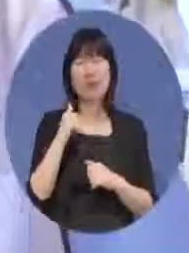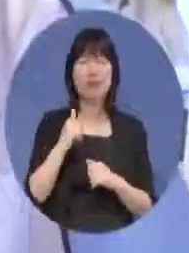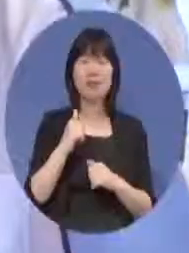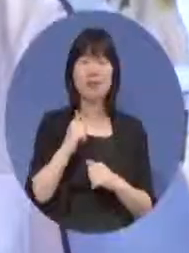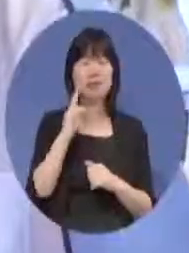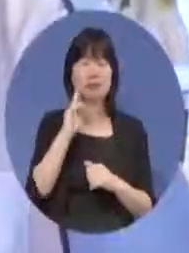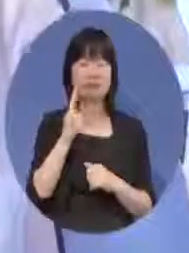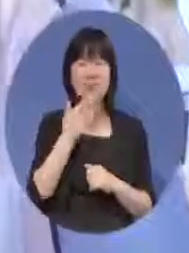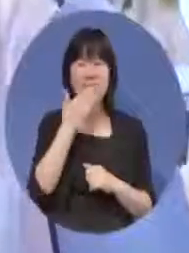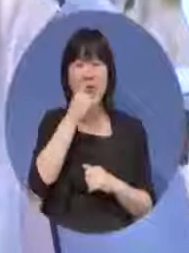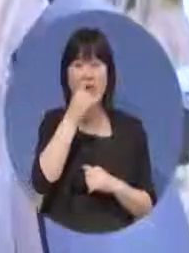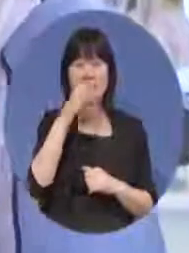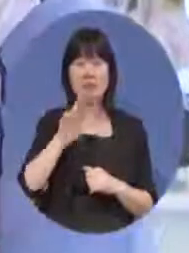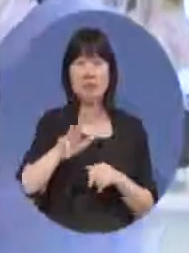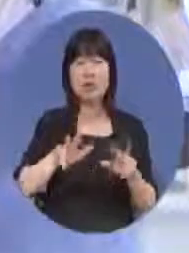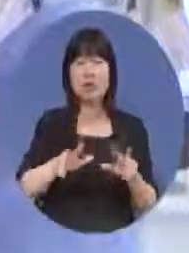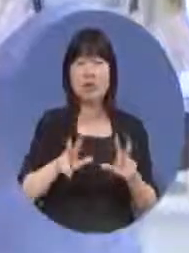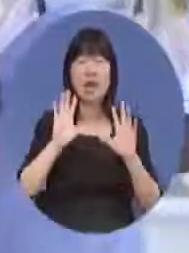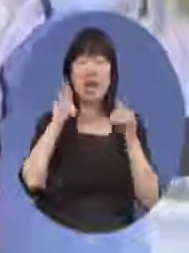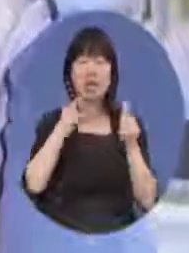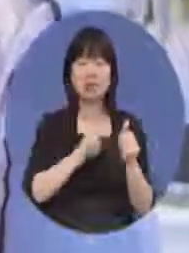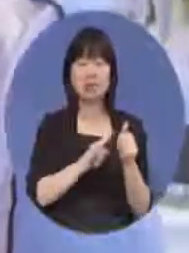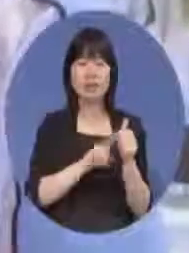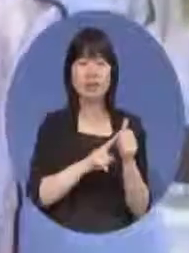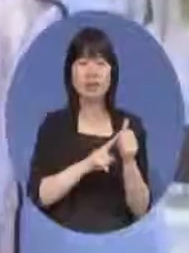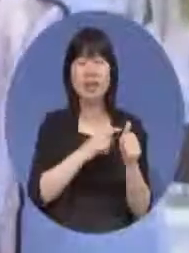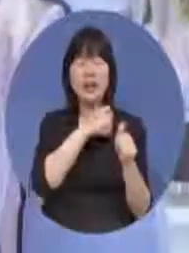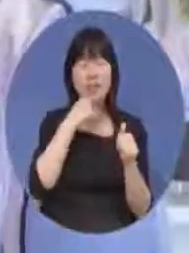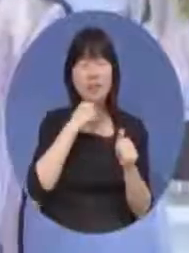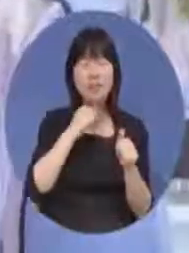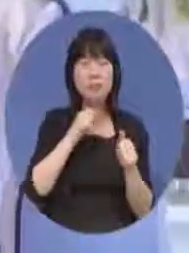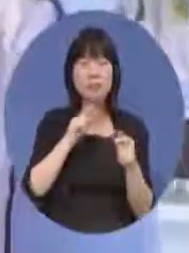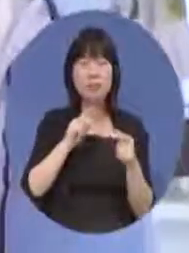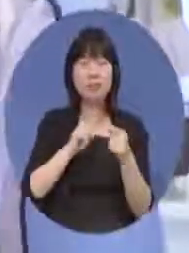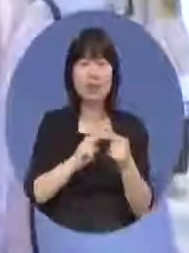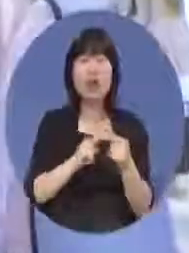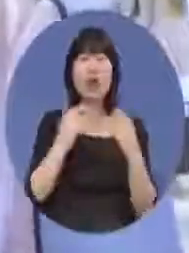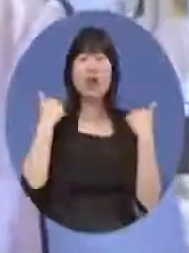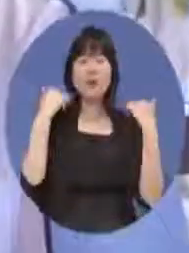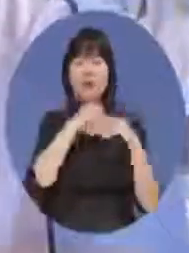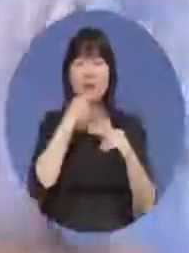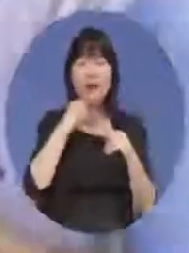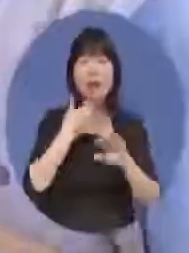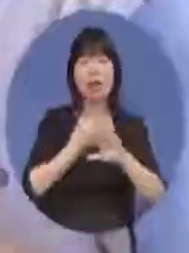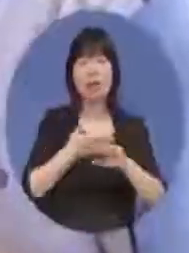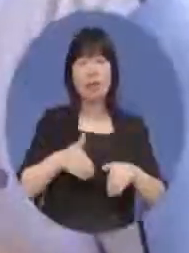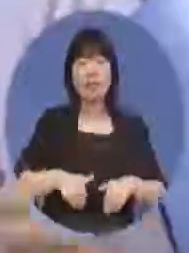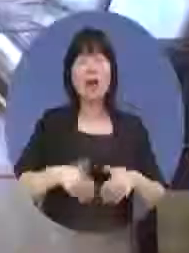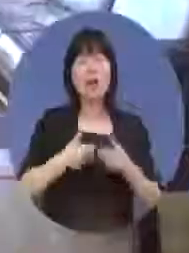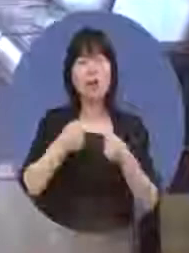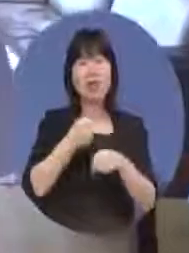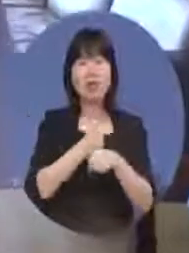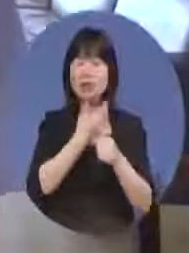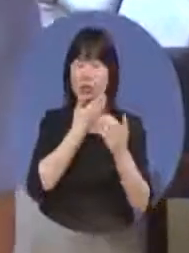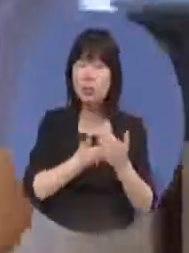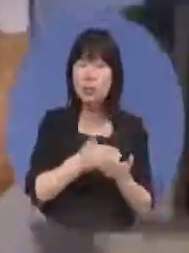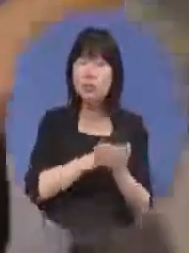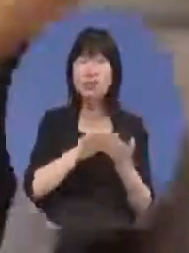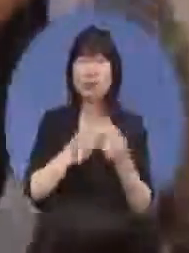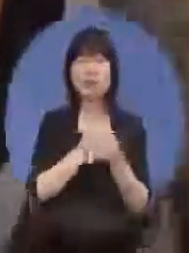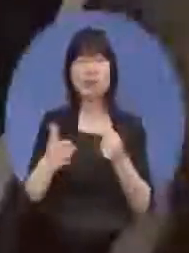자극적으로 먹는데 근데 아이들의 입맛과 어른의 입맛은 달라야 되거든요. 분리하는 게 중요해요. 제가 봤을